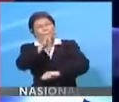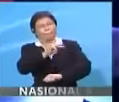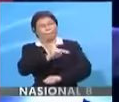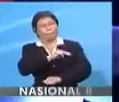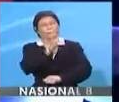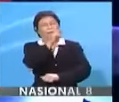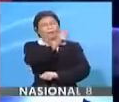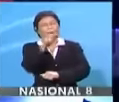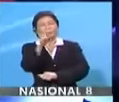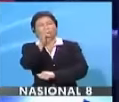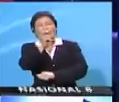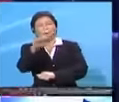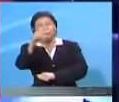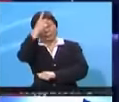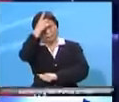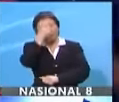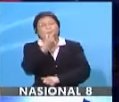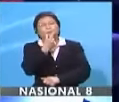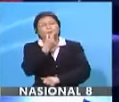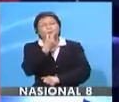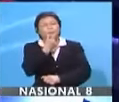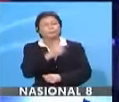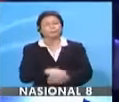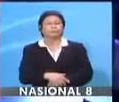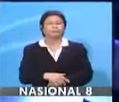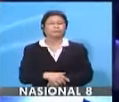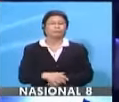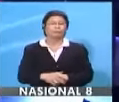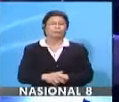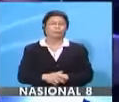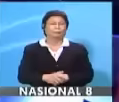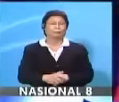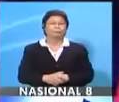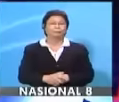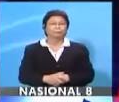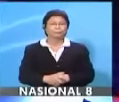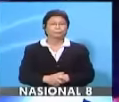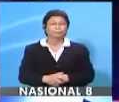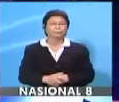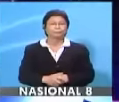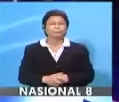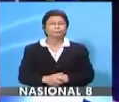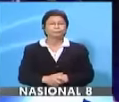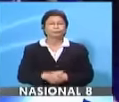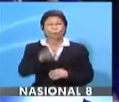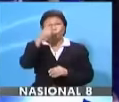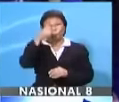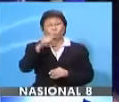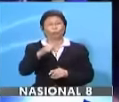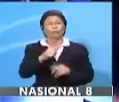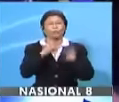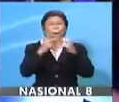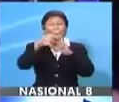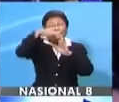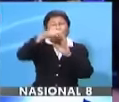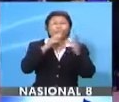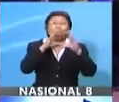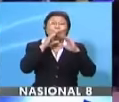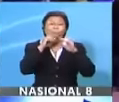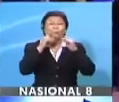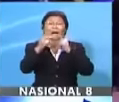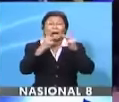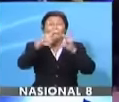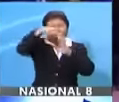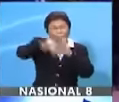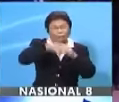Amat Berhormat Dato' Sri Ahmad Syabri Cik selaku Menteri Komunikasi dan Multimedia Malaysia. Dan untuk kita memperkatakan dengan lebih lanjut